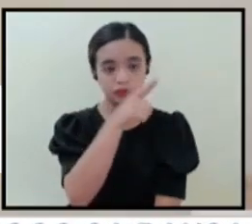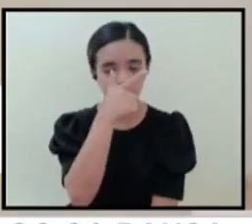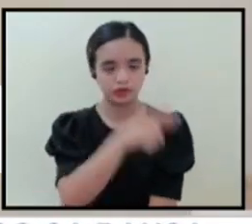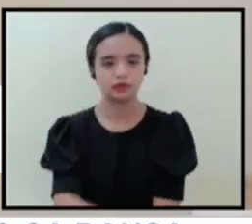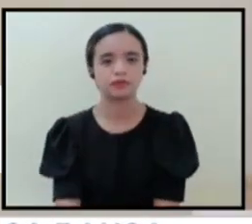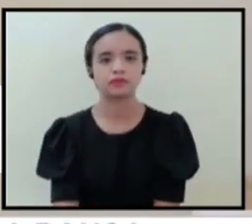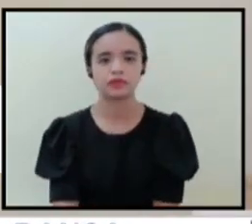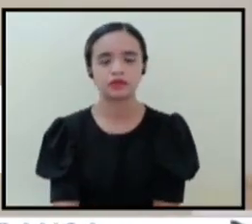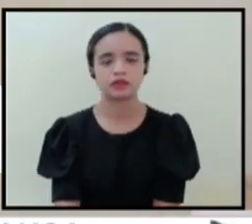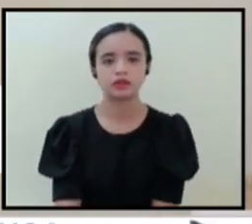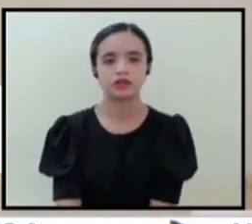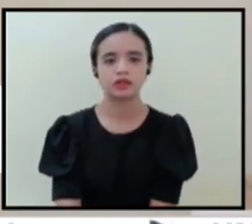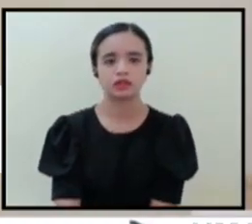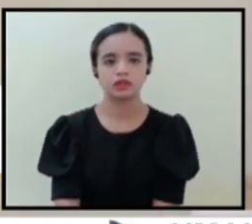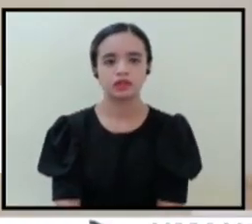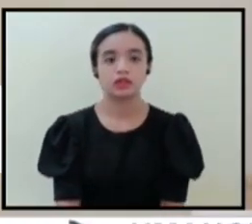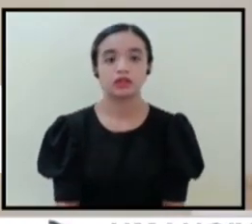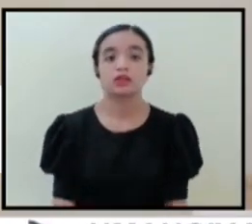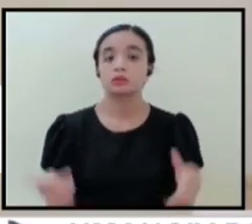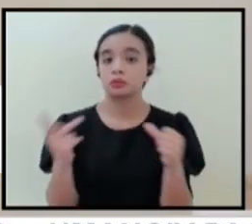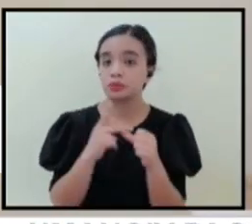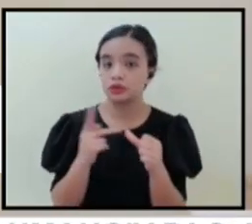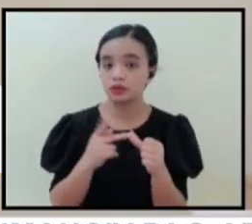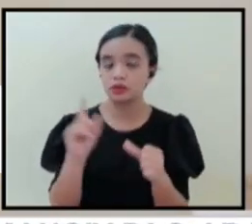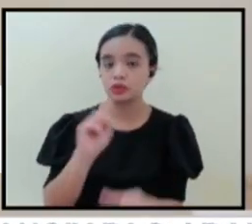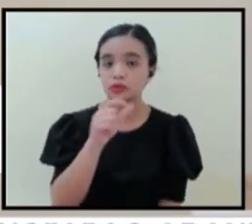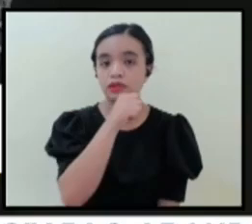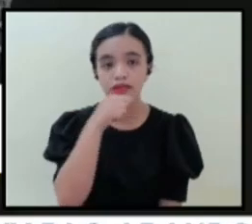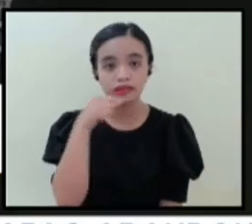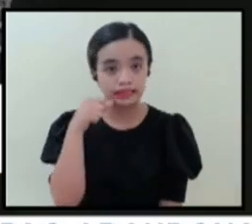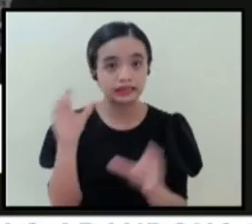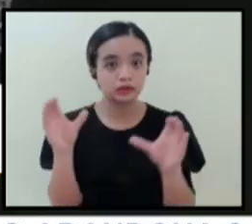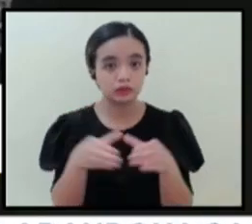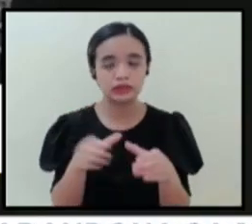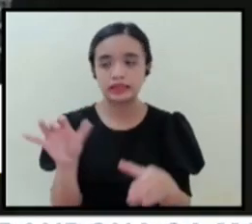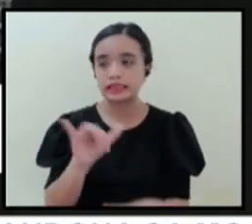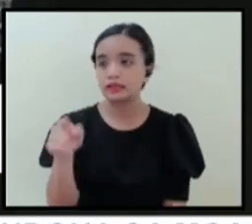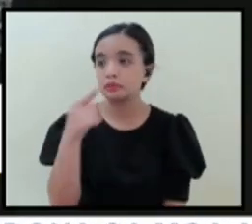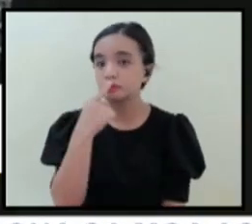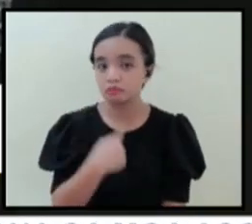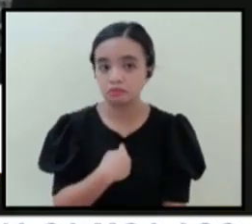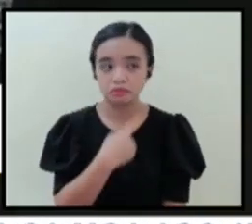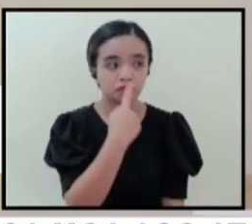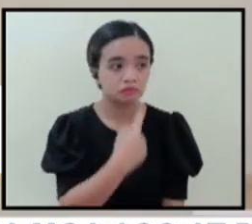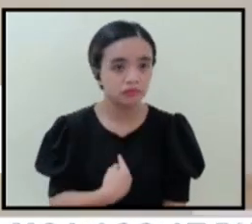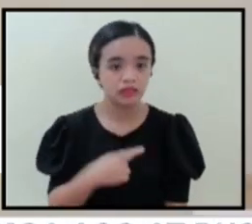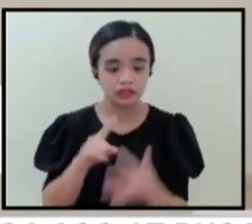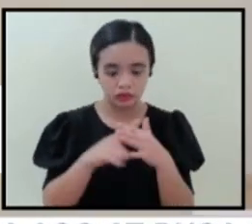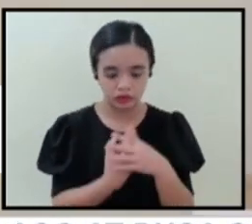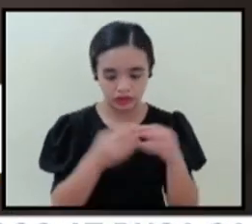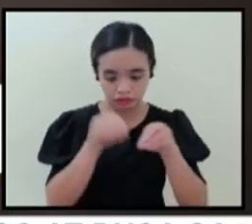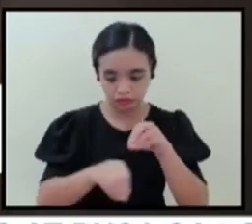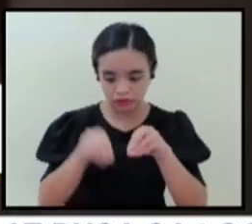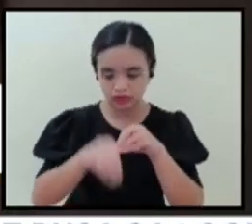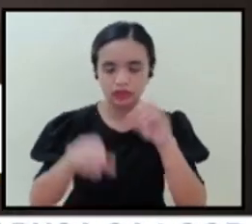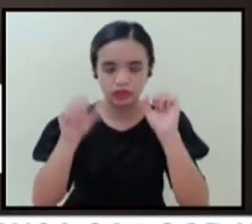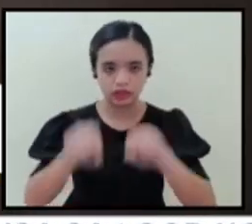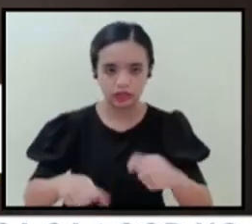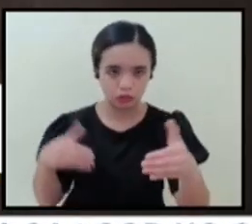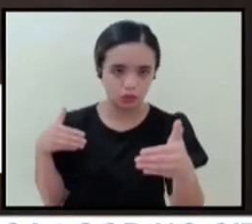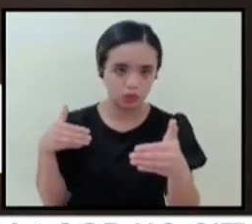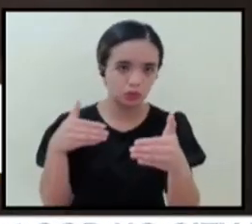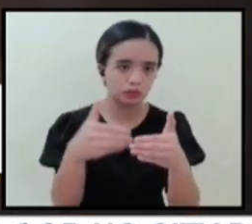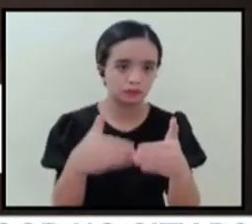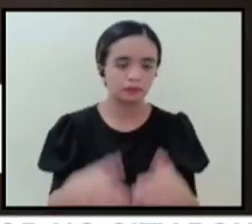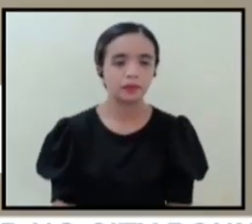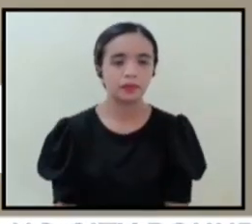agri sector na, kagaya ng sabi ninyo, nagsisimula pa lang magtanim. Makakabul pa natin ang season. May utos din